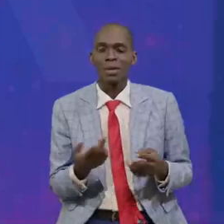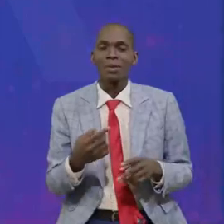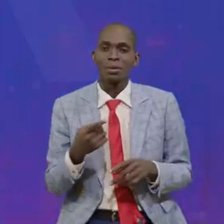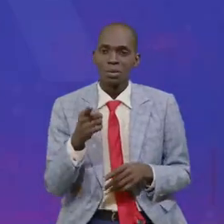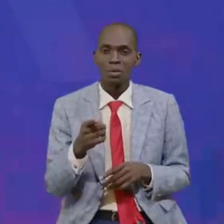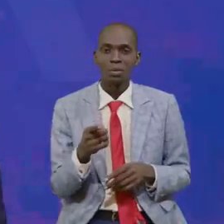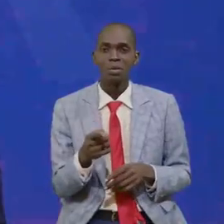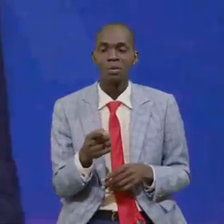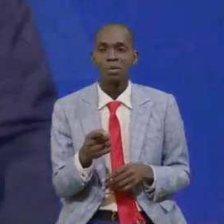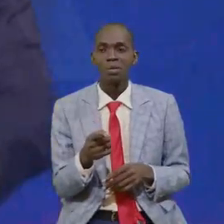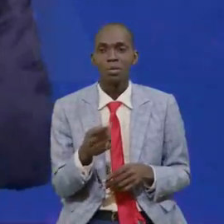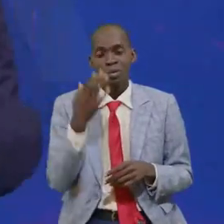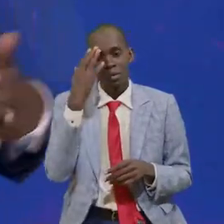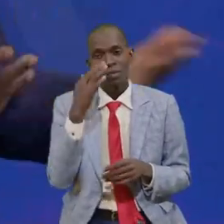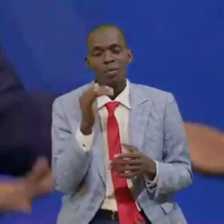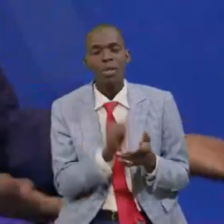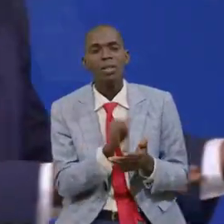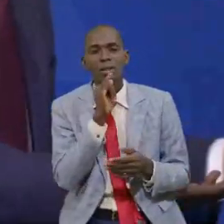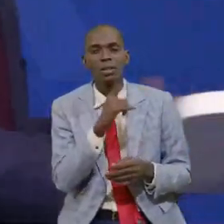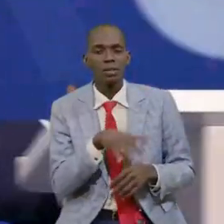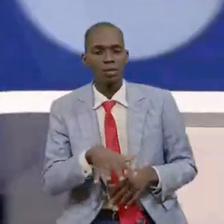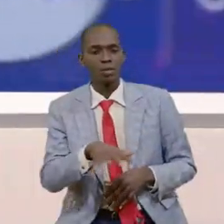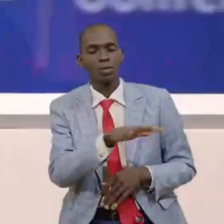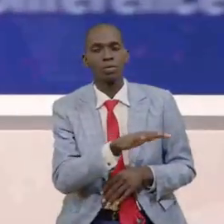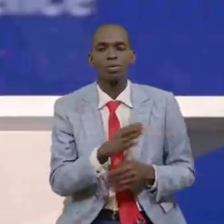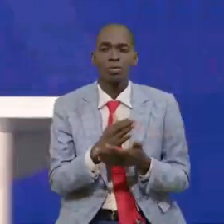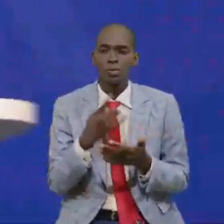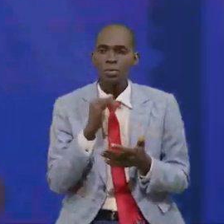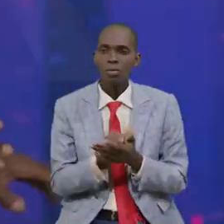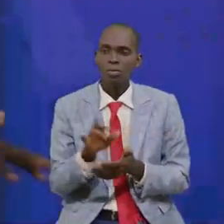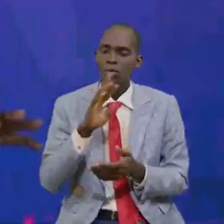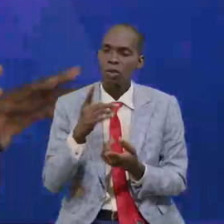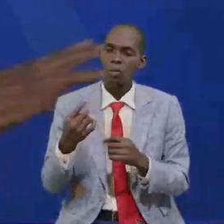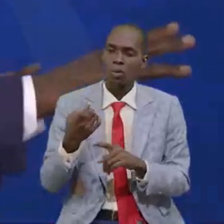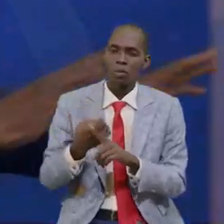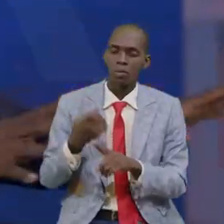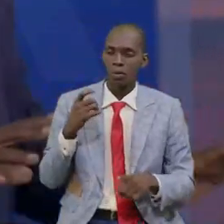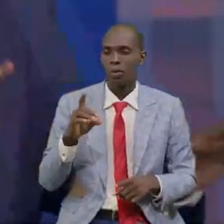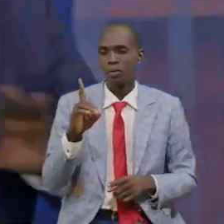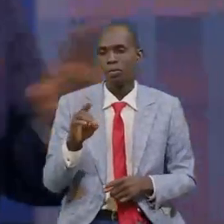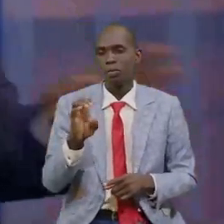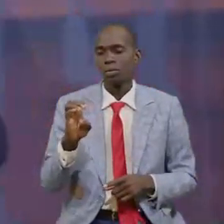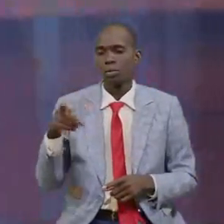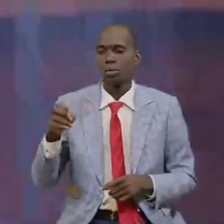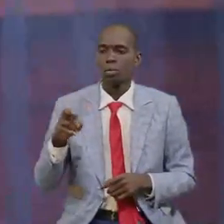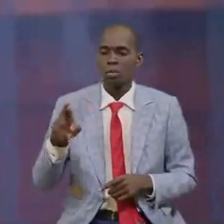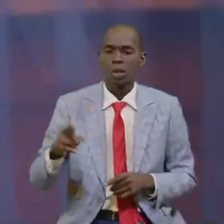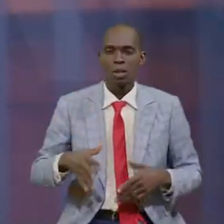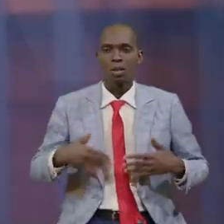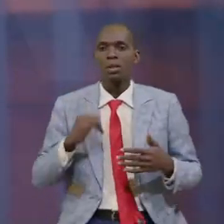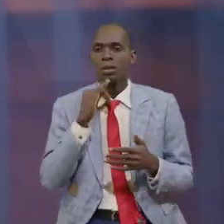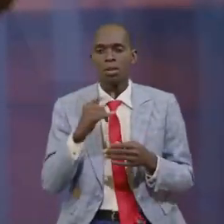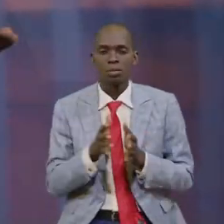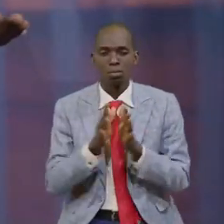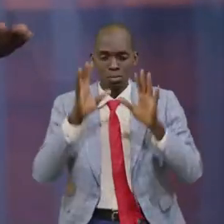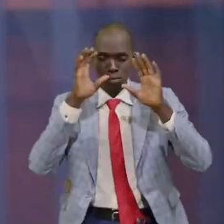Road. Parce que ça, c'est la localité. On dit que tu viens de la vie profonde. Tu dis, il est le surintendant. Oui, ça c'est